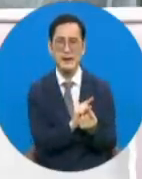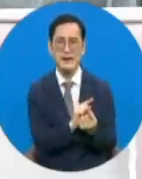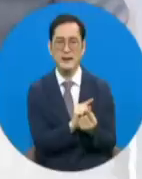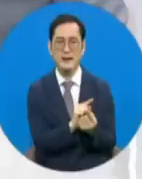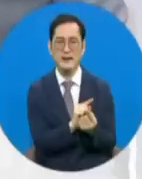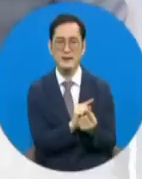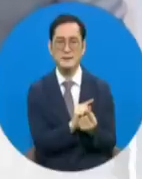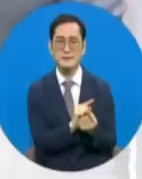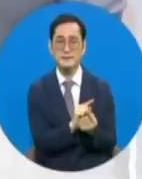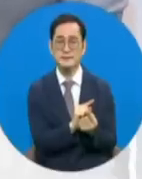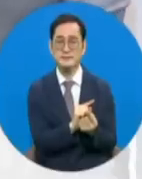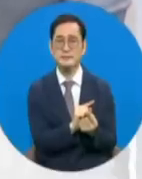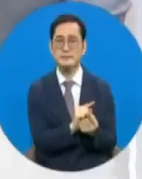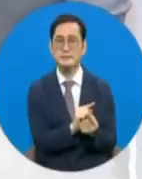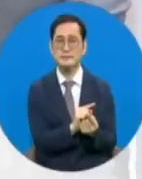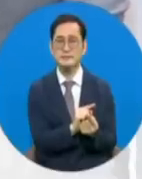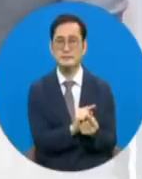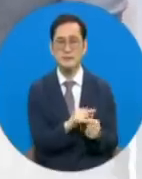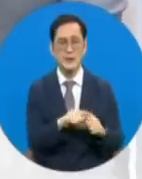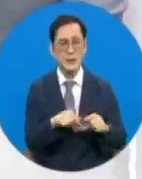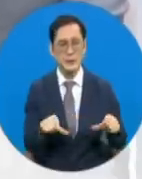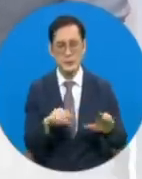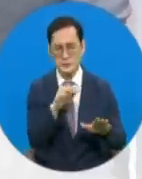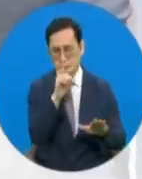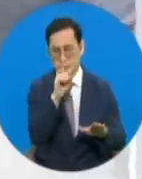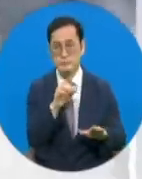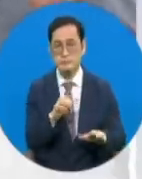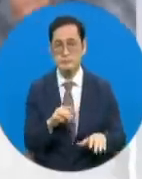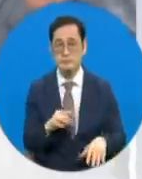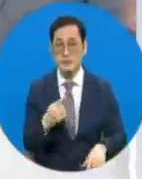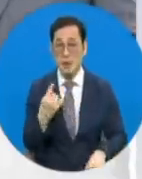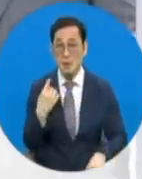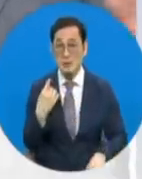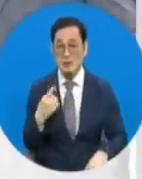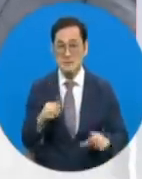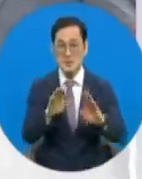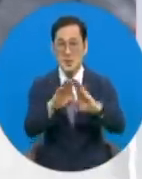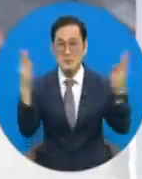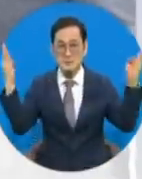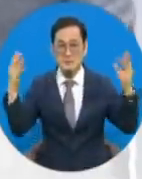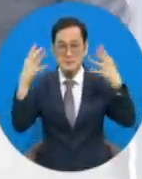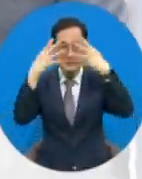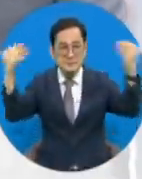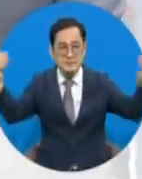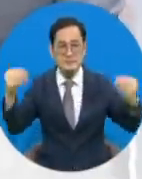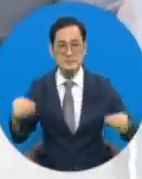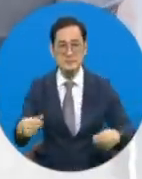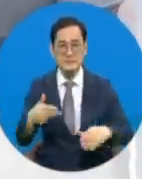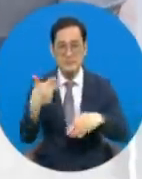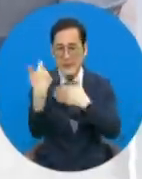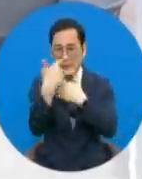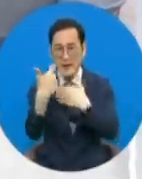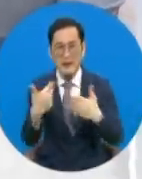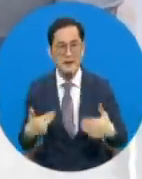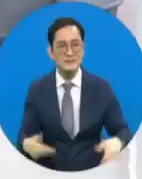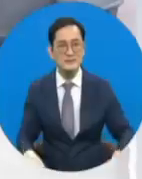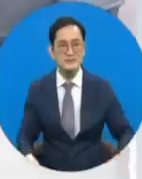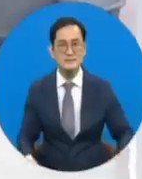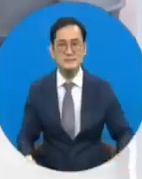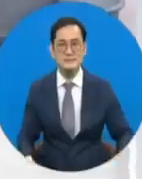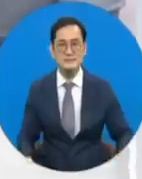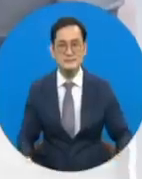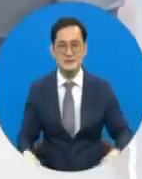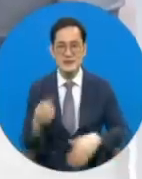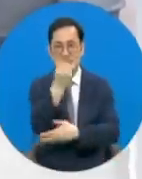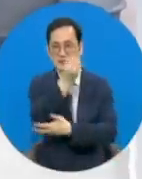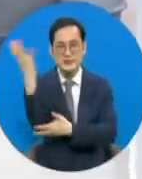비공개로 한다든지 조금 뭐 그런 단속을 해야 되는데, 어제는 완전히 오픈해서 무방비로 뭐 다 공개되는 식으로 하는 것